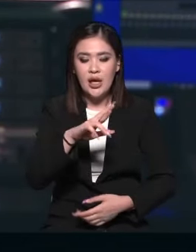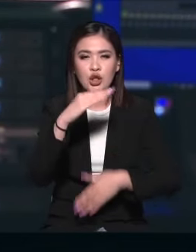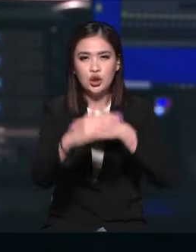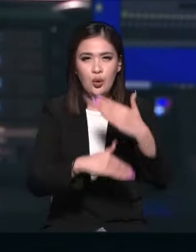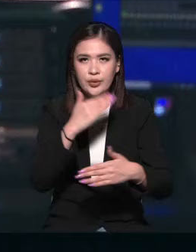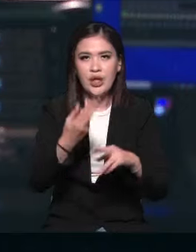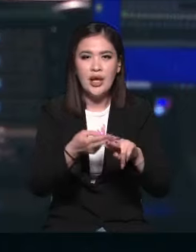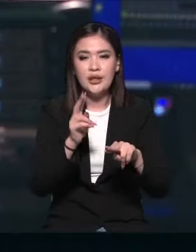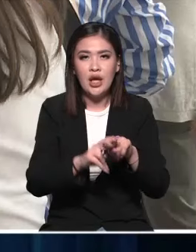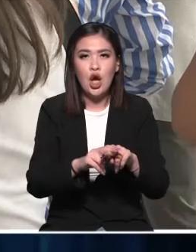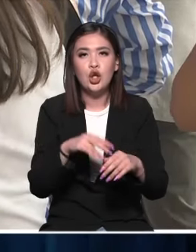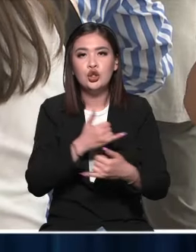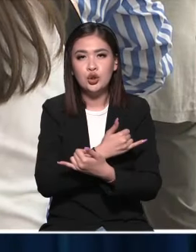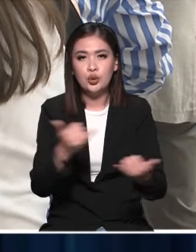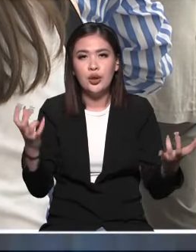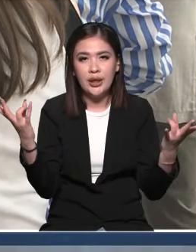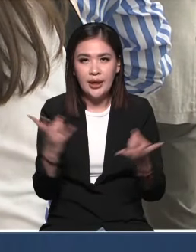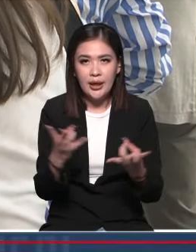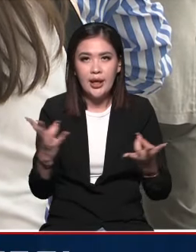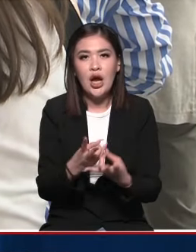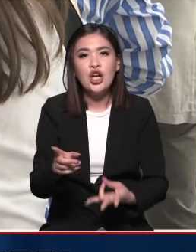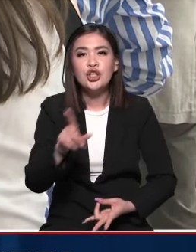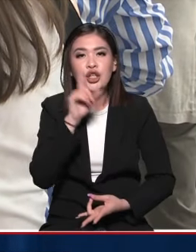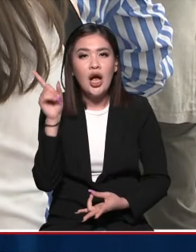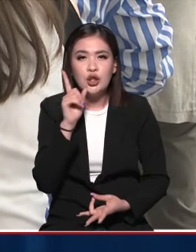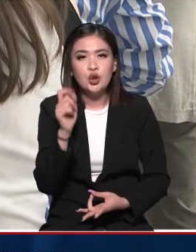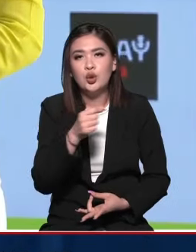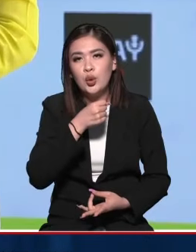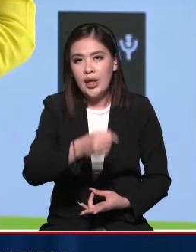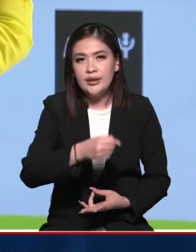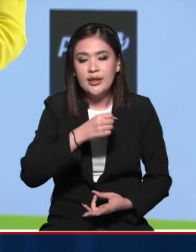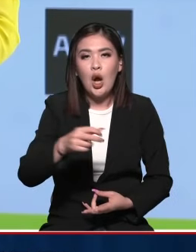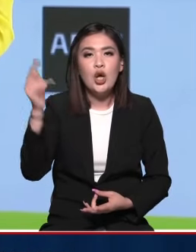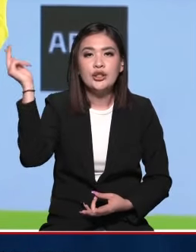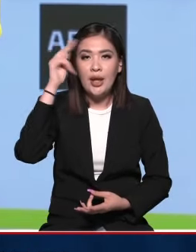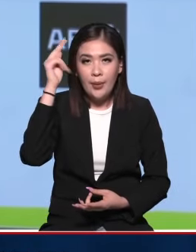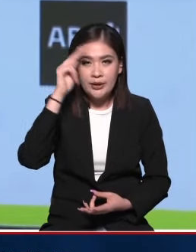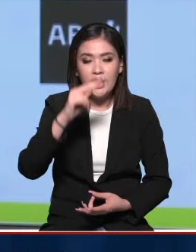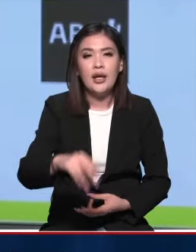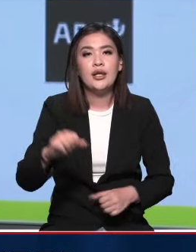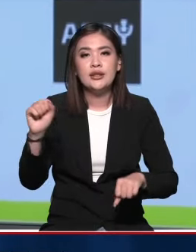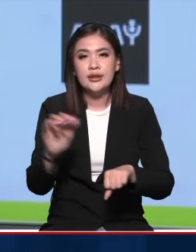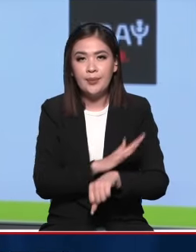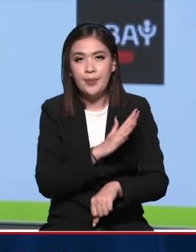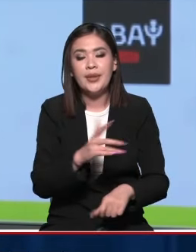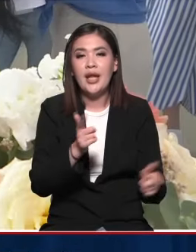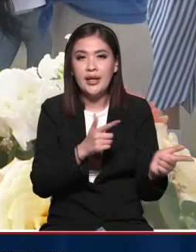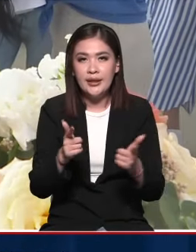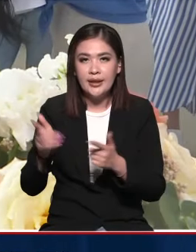жобаларын ұсынуы керек. Яғни бұқаралық ақпарат өкілдеріне жас журналистерге арналған сабақтар мен шеберлік сыныптарын